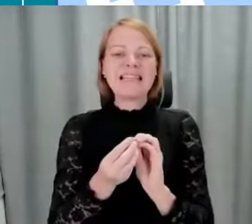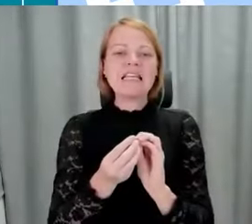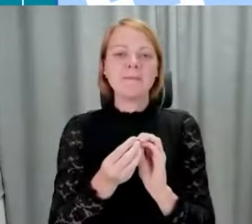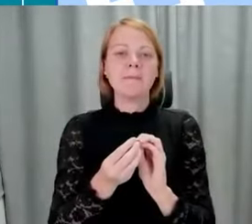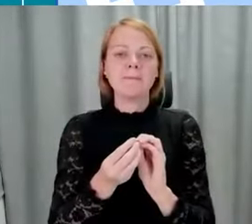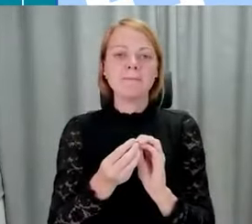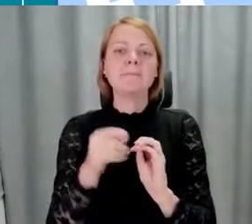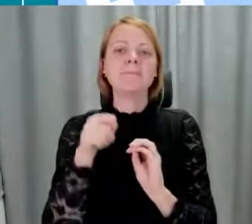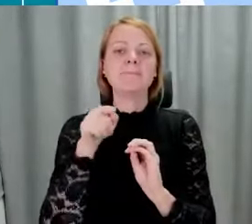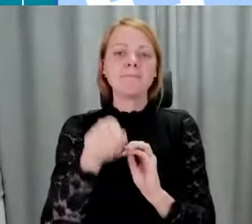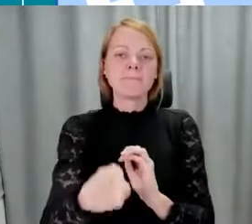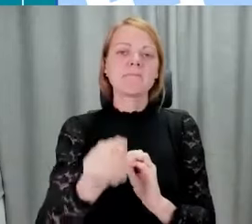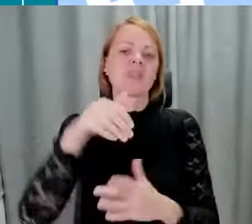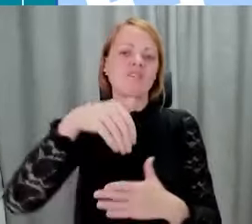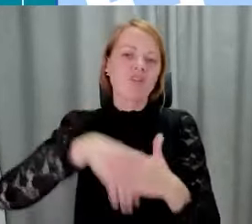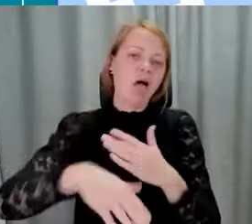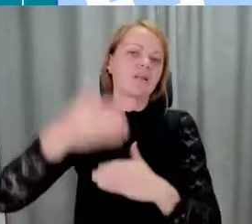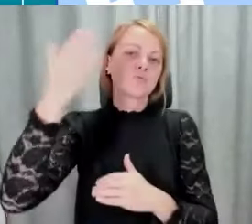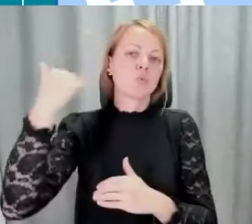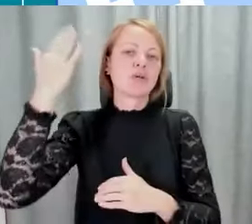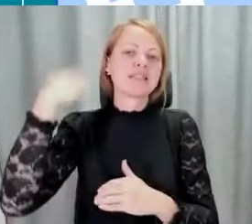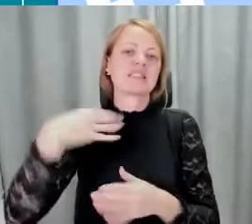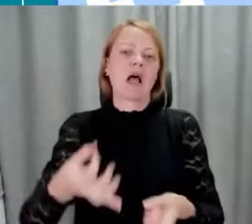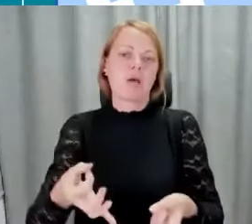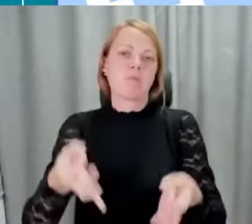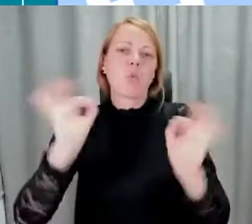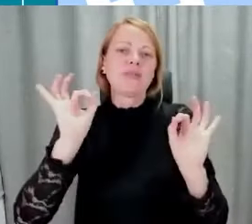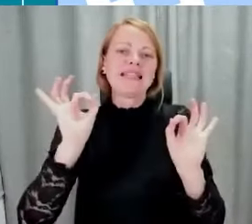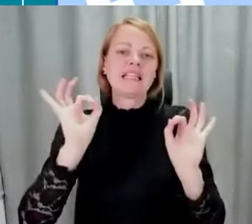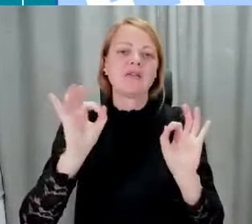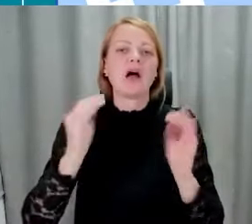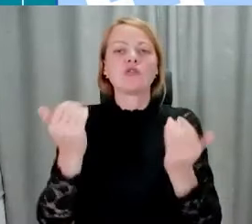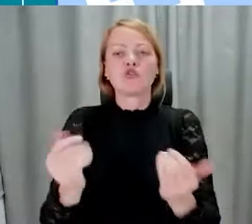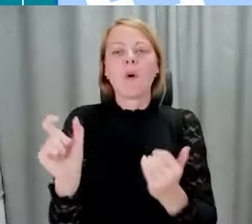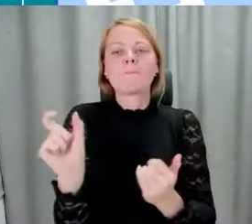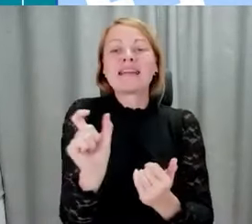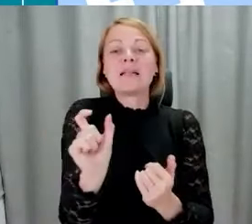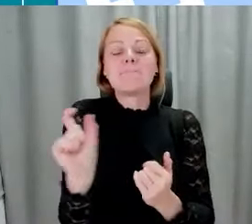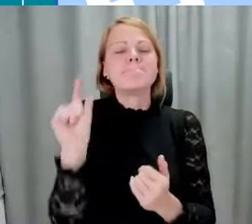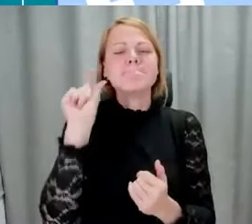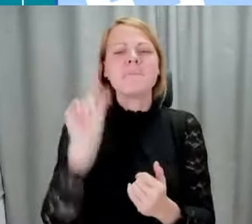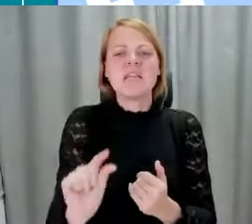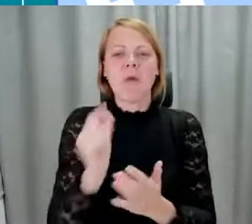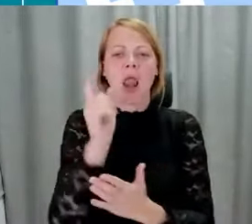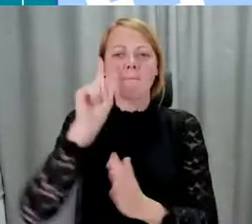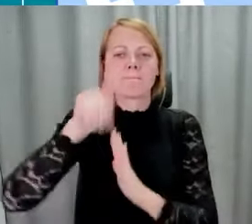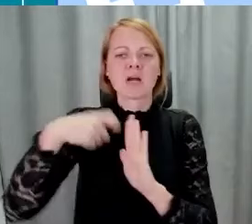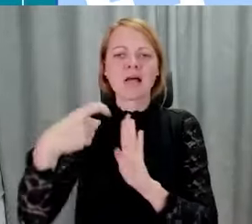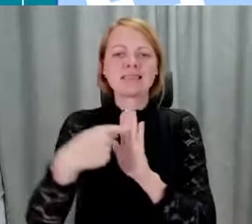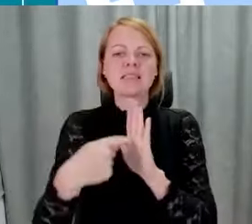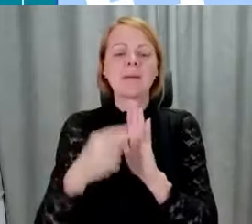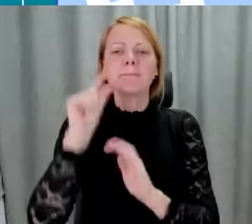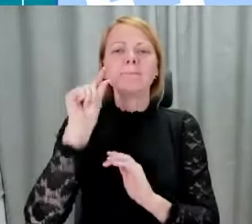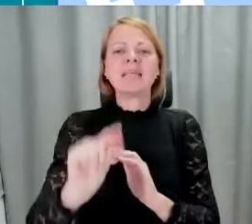tā, gan tāda vēsturiskā iedibinātā būtība, gan arī šobrīd nosaka minimālās prasības. Viņš nosaka minimālos